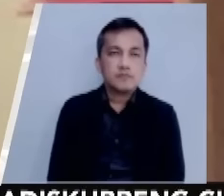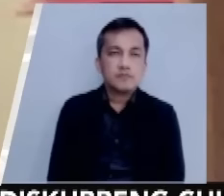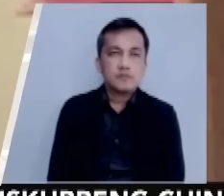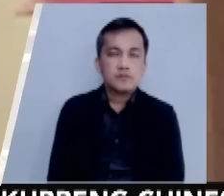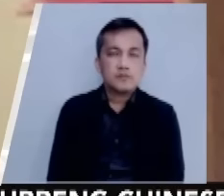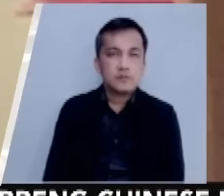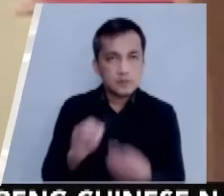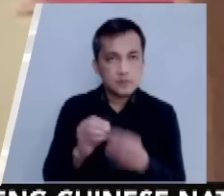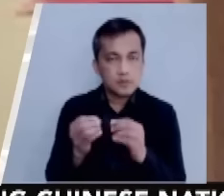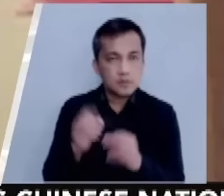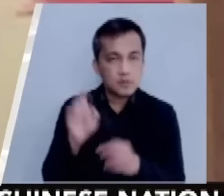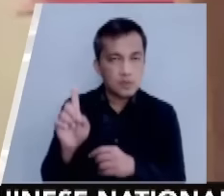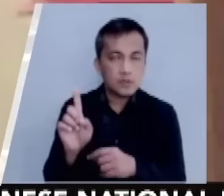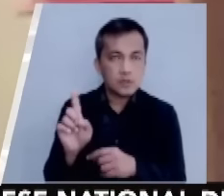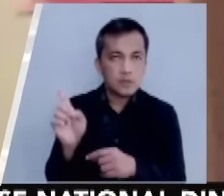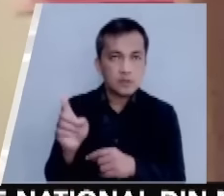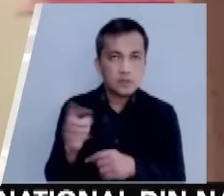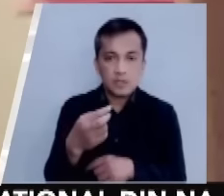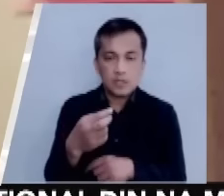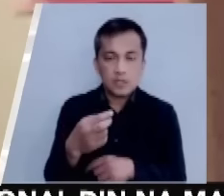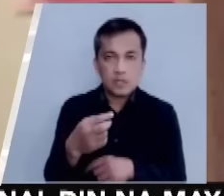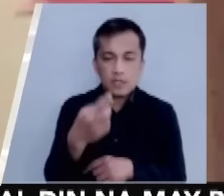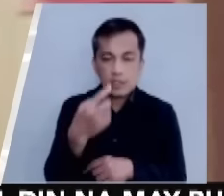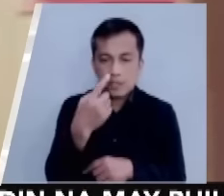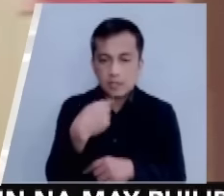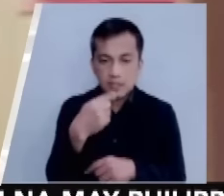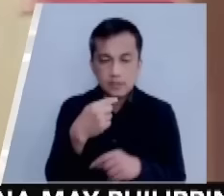either red tag. Number two,